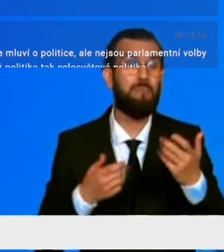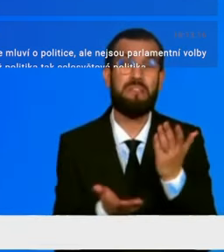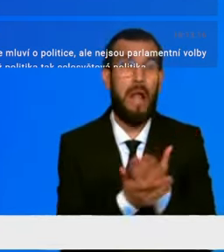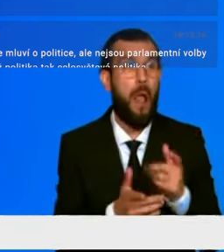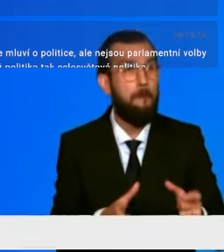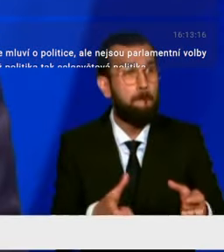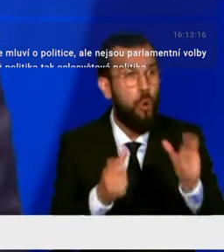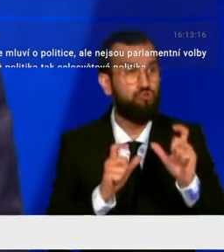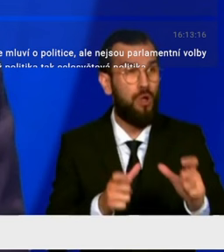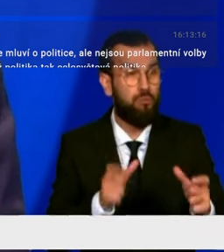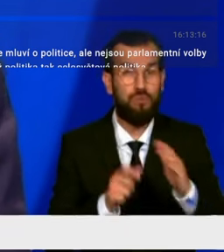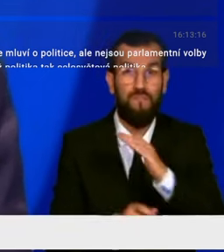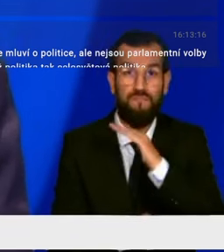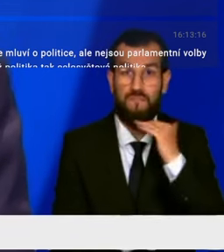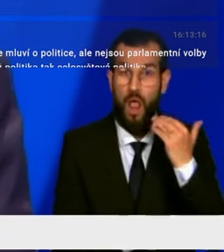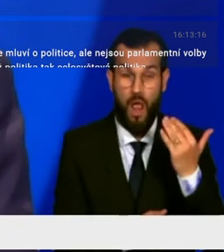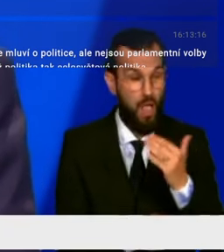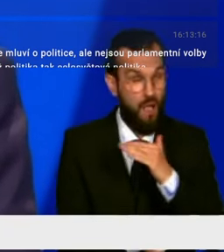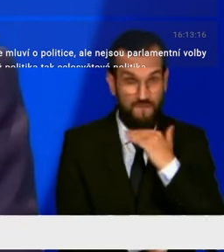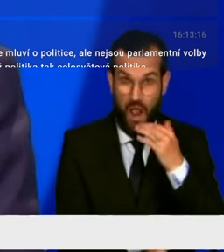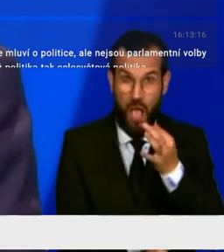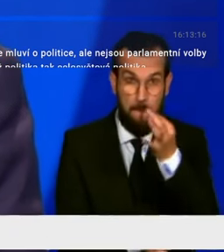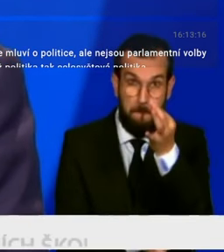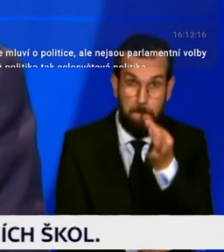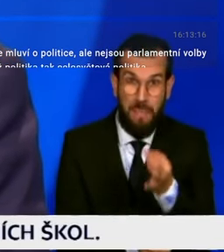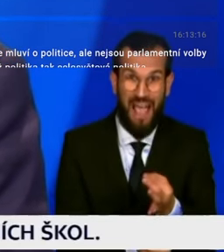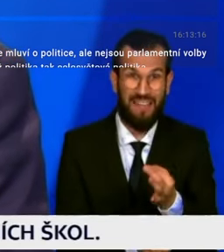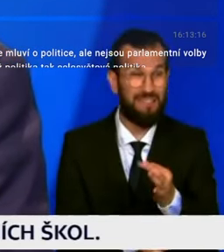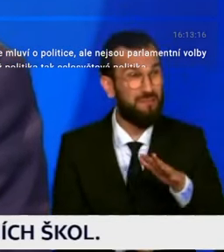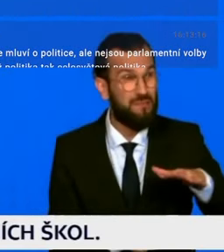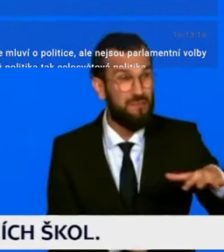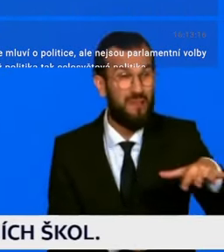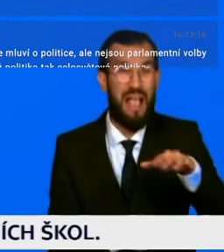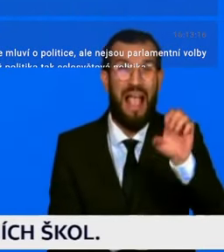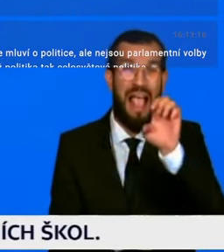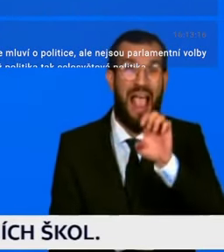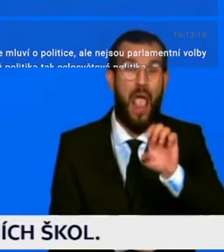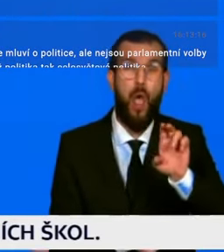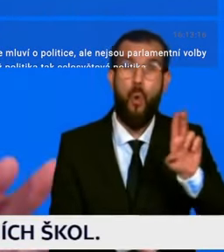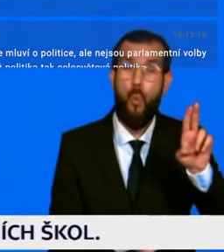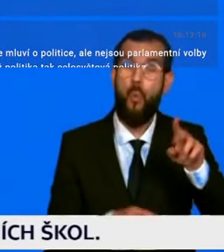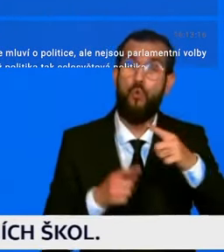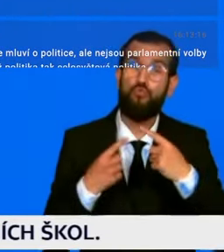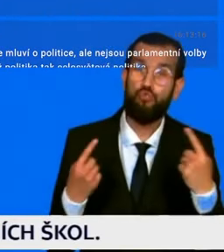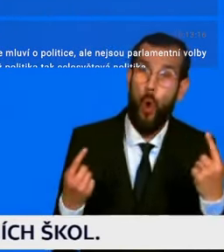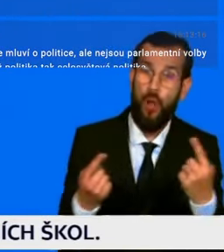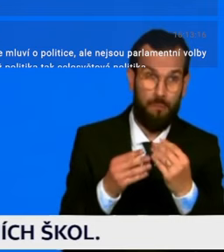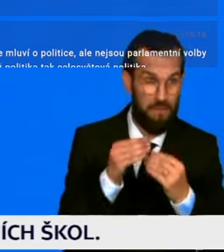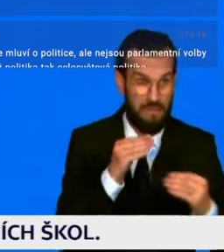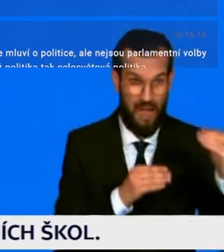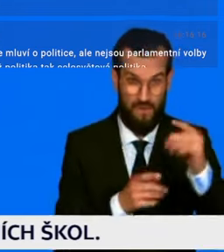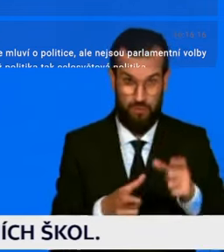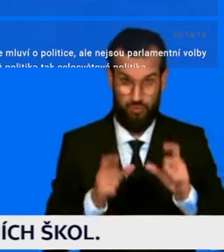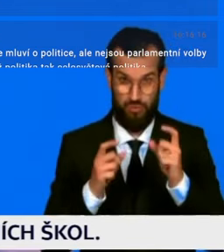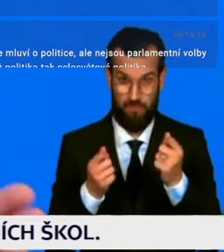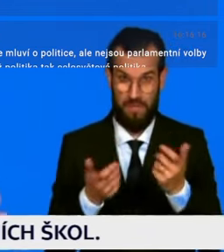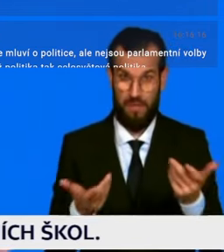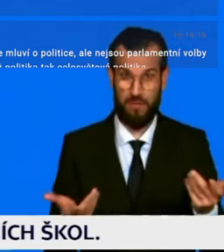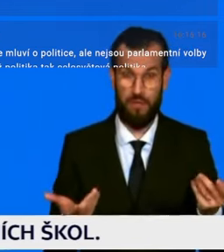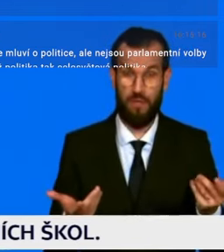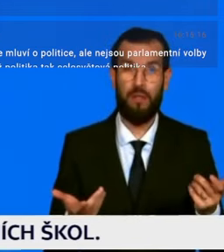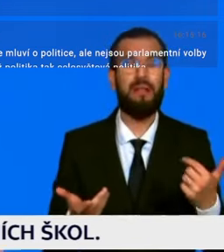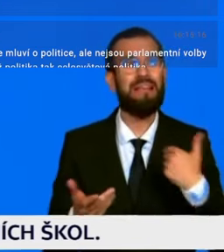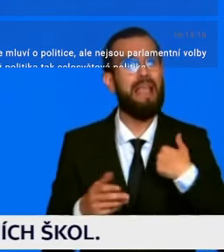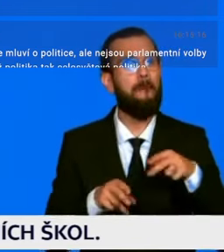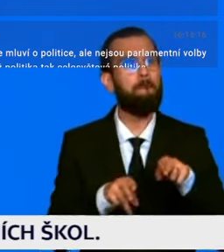najviac eh za najviac za najväčší úrok v celej v celej eurozóne Takže Ako prezident by som sa s